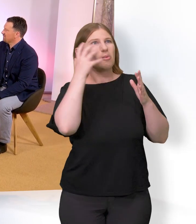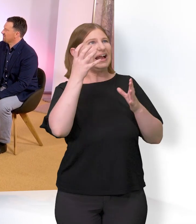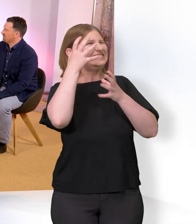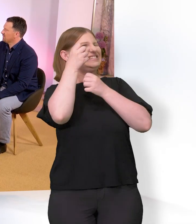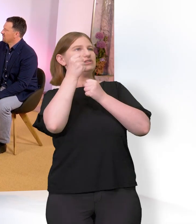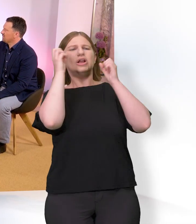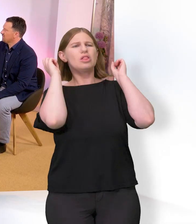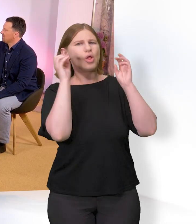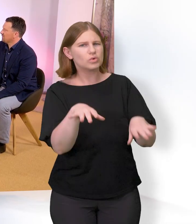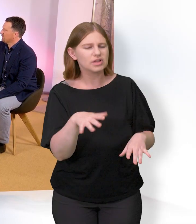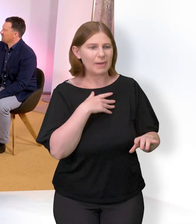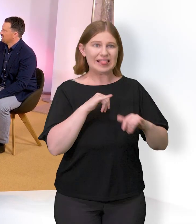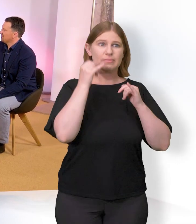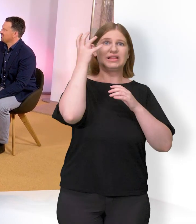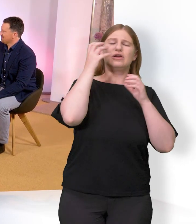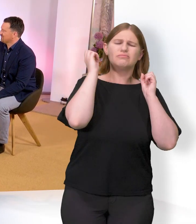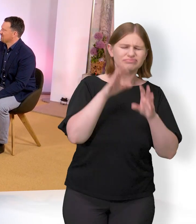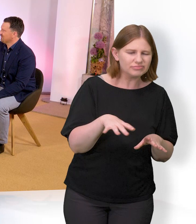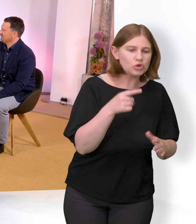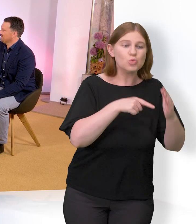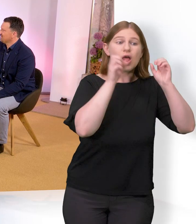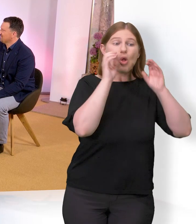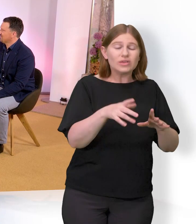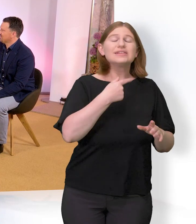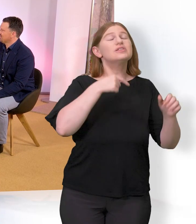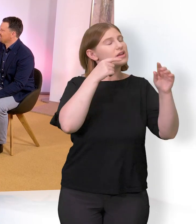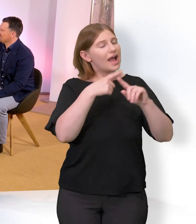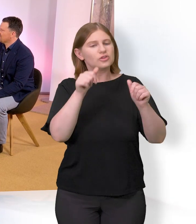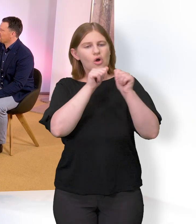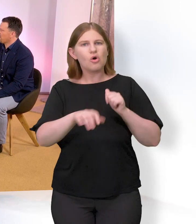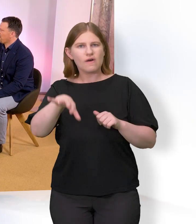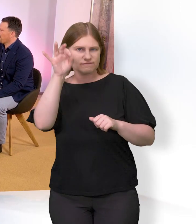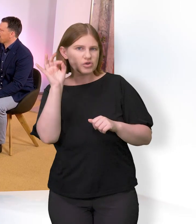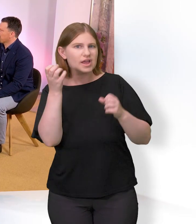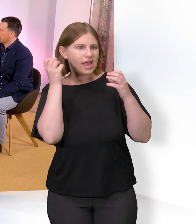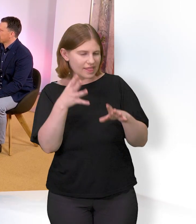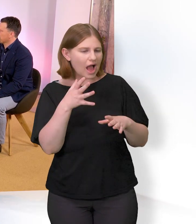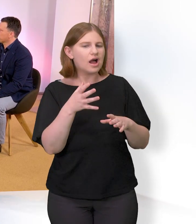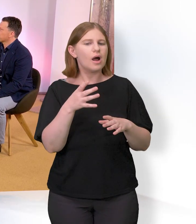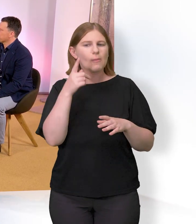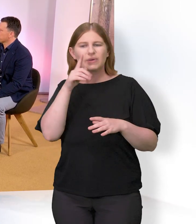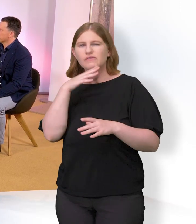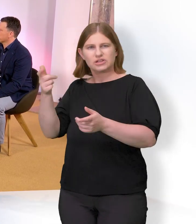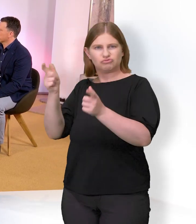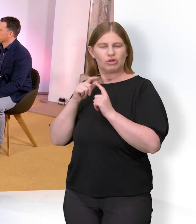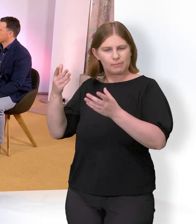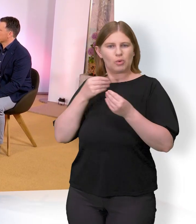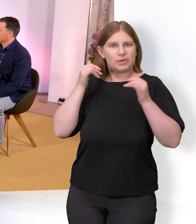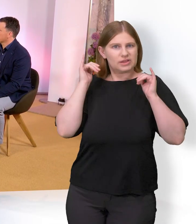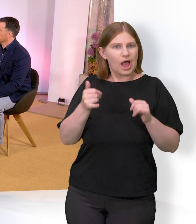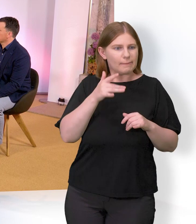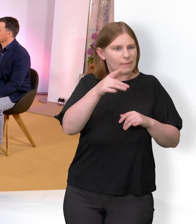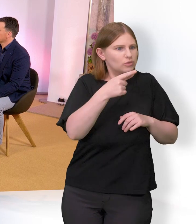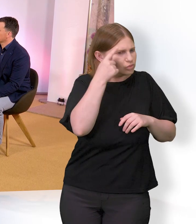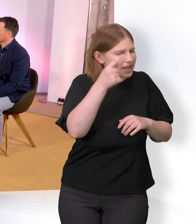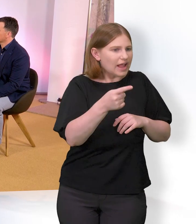für mein Leben hatte und das Glück, was ich darin gefunden habe, dass die Momente, die man geschenkt bekommt und auch manchmal denkst du,